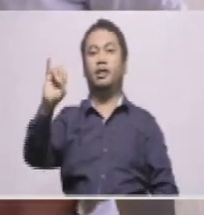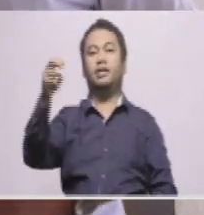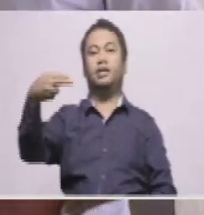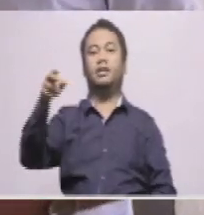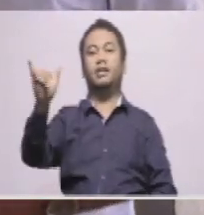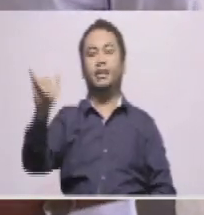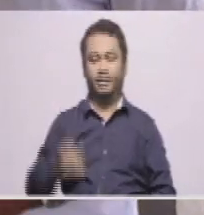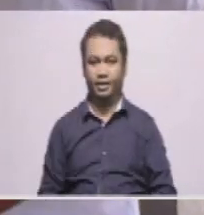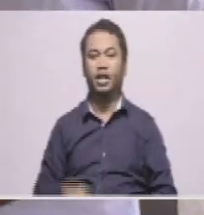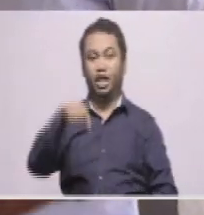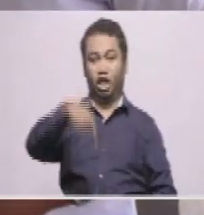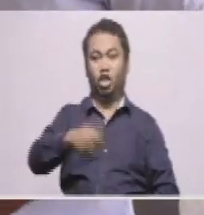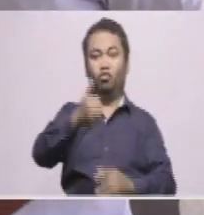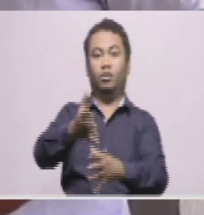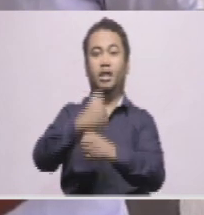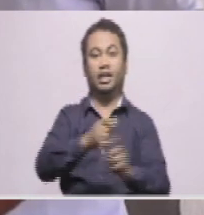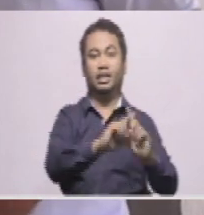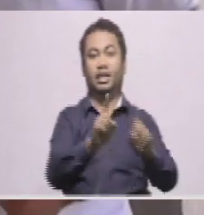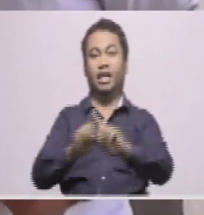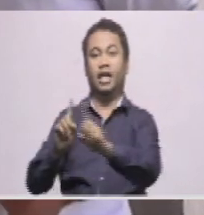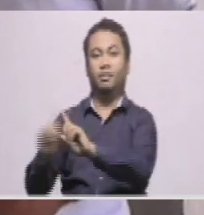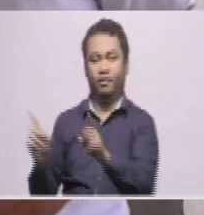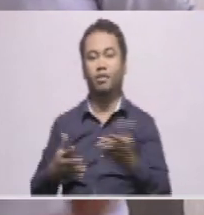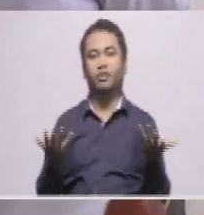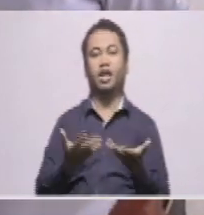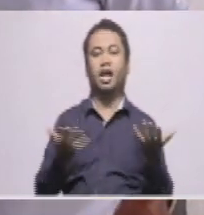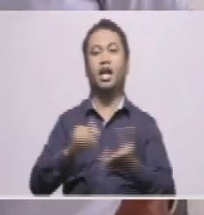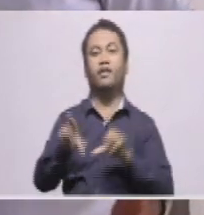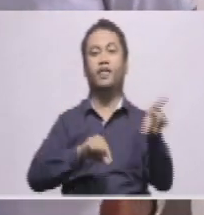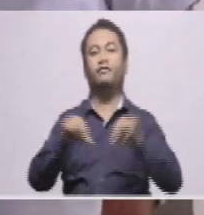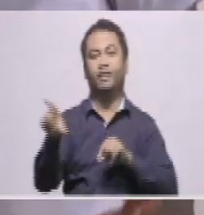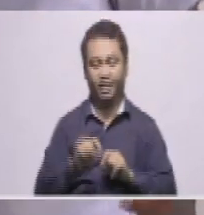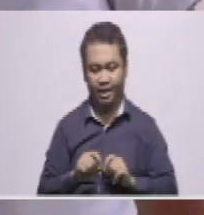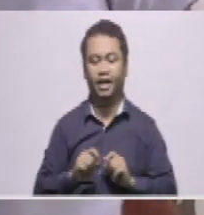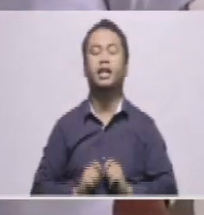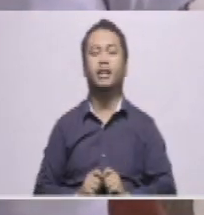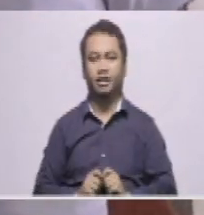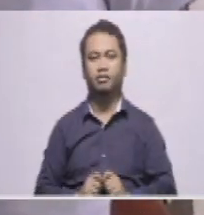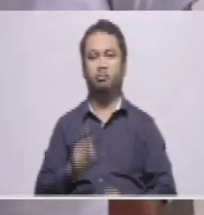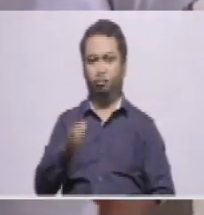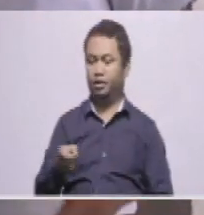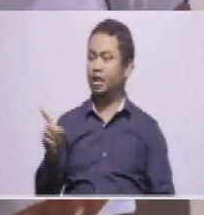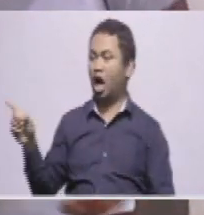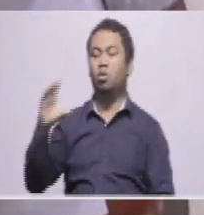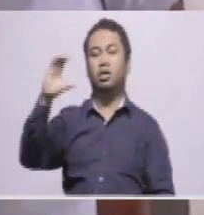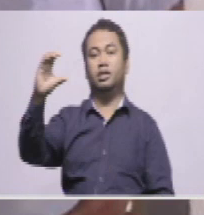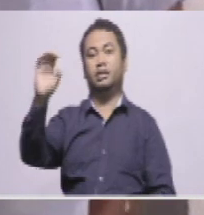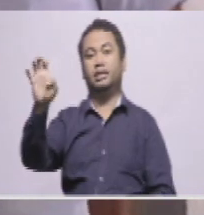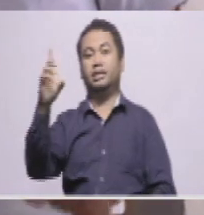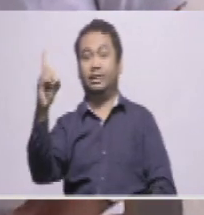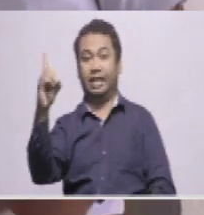sy ny tompony andraikitra miahy mivantana ny resaka fifidianana akoatra ny aomin'ny sed eto atoerana satria mbola tsy